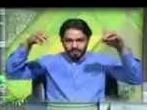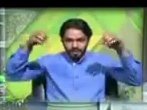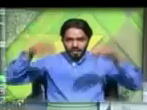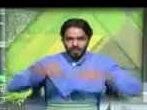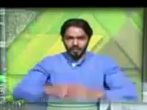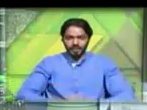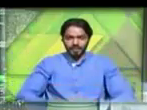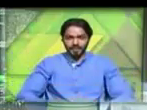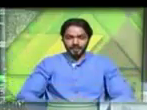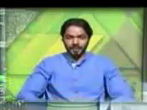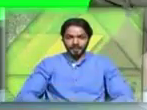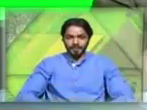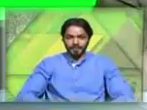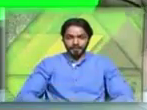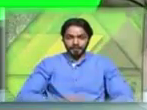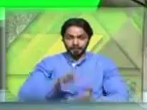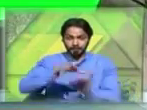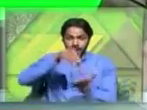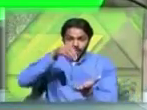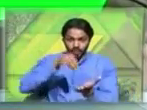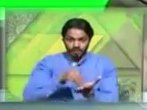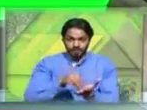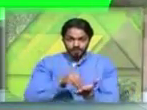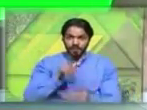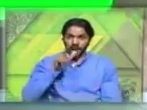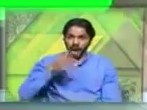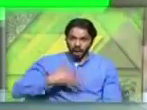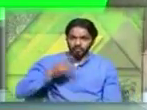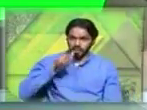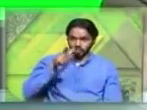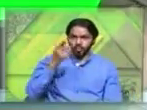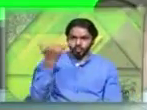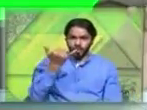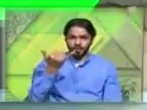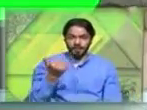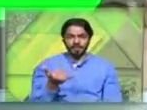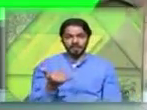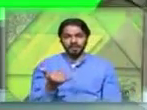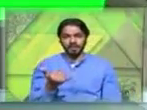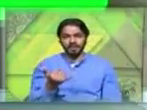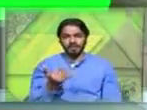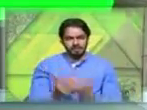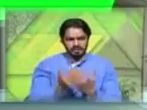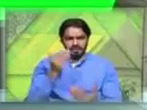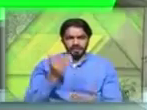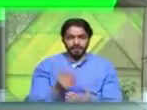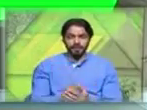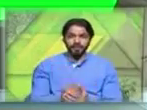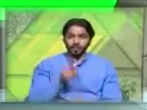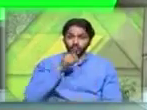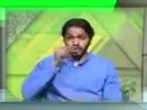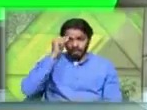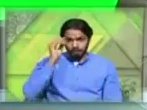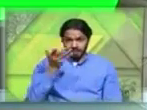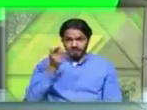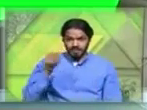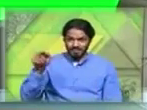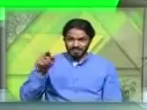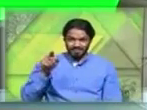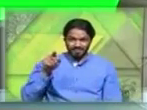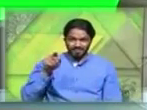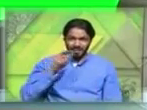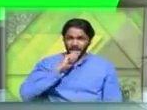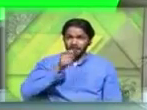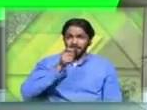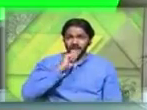إليكم. كرمك الله. بداية يعني أود بداية غير تقليدية، قد يقول قائل أننا بهذا البرنامج نتقوقع